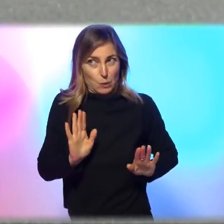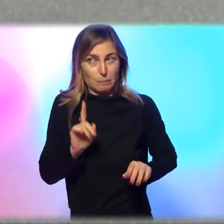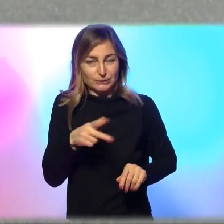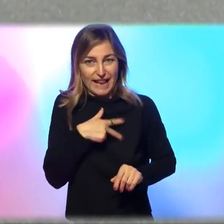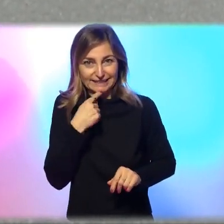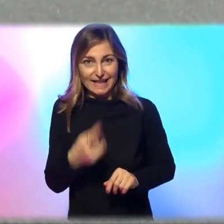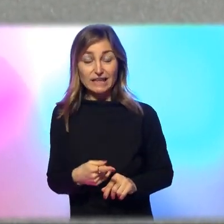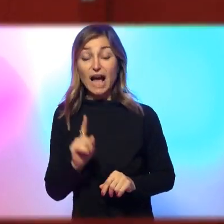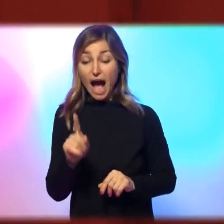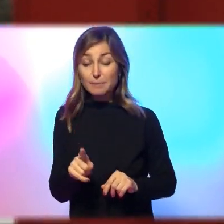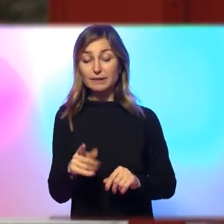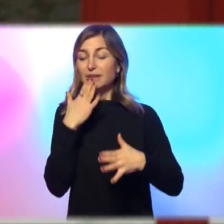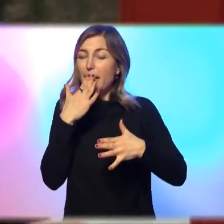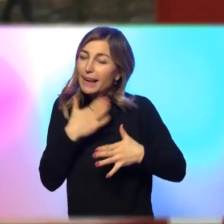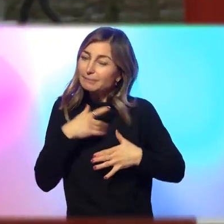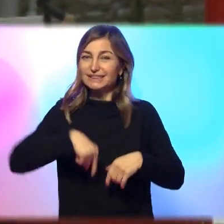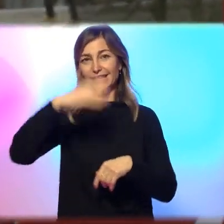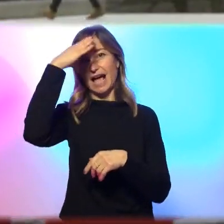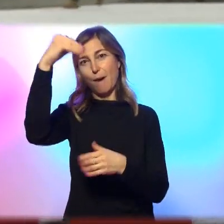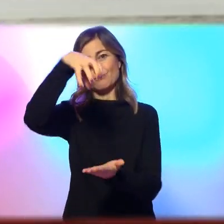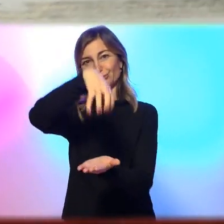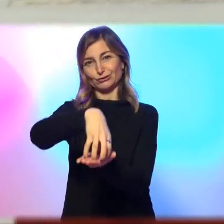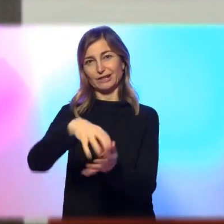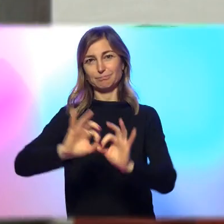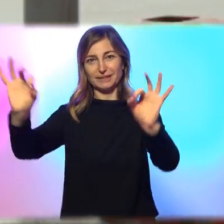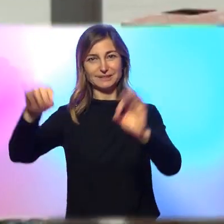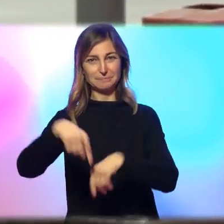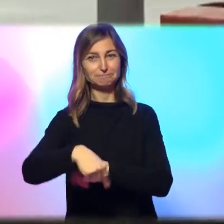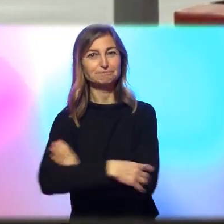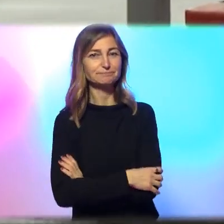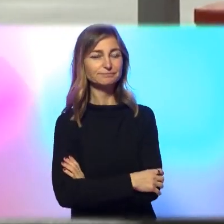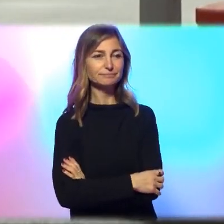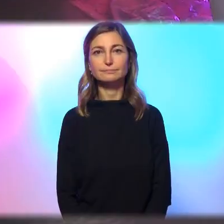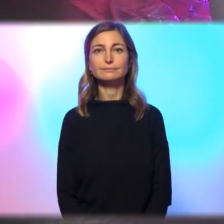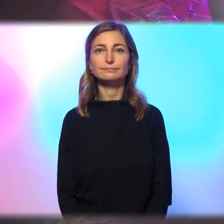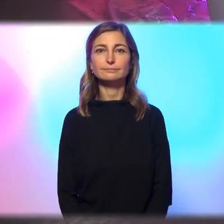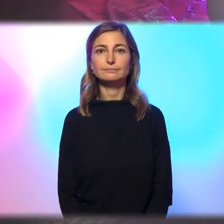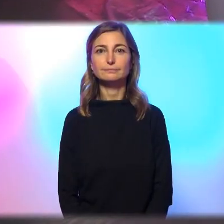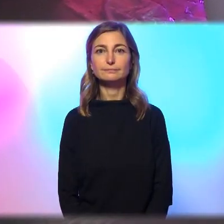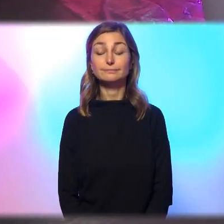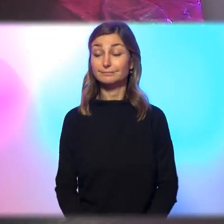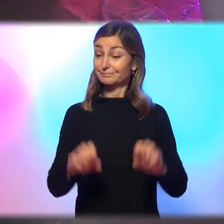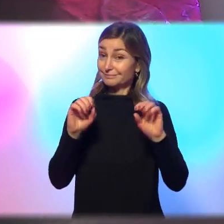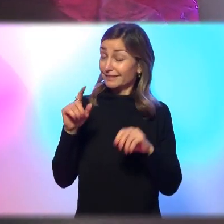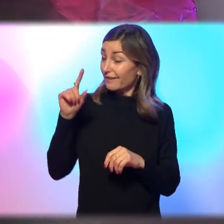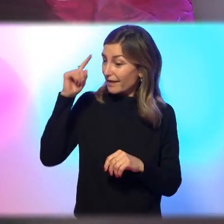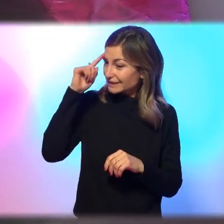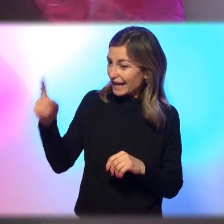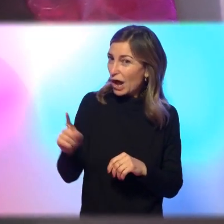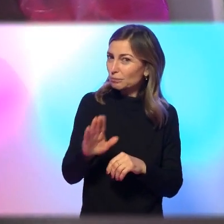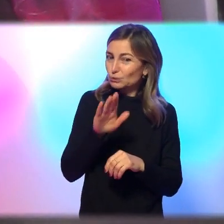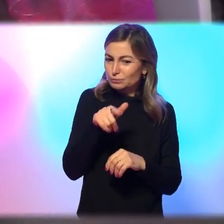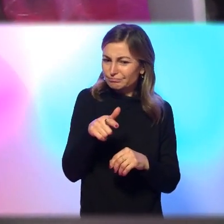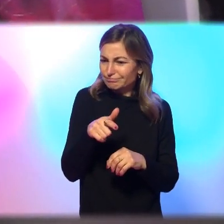sagen, ehrlich zu sein. Und ich mache unsere am liebsten. So, was denken Sie über